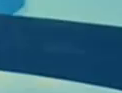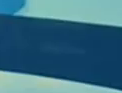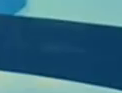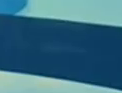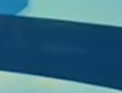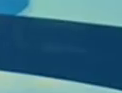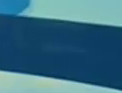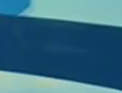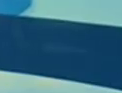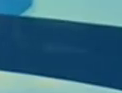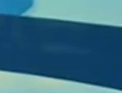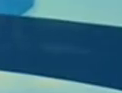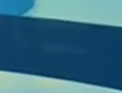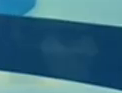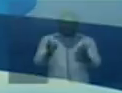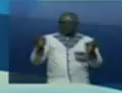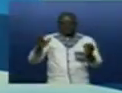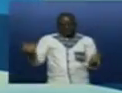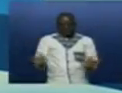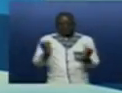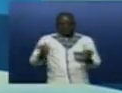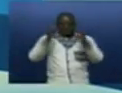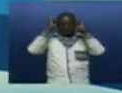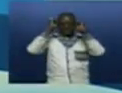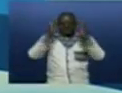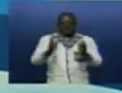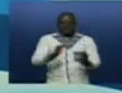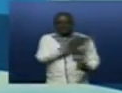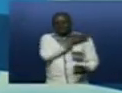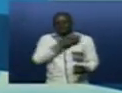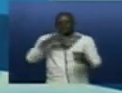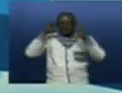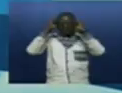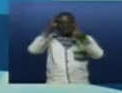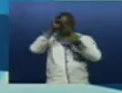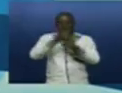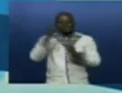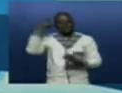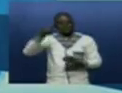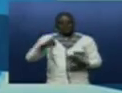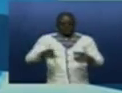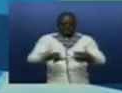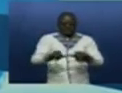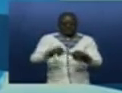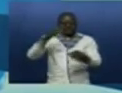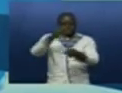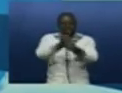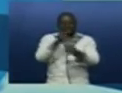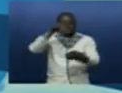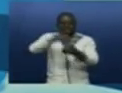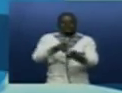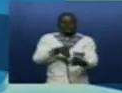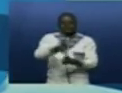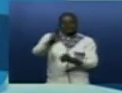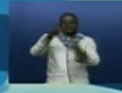Maïga félicitent et encouragent les éducateurs et les enseignants pour leur sacerdoce. Des mesures sont prises dans le domaine de l'éducation pour